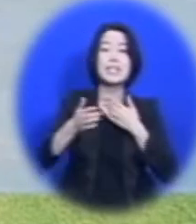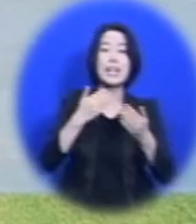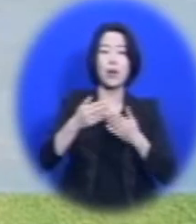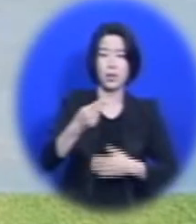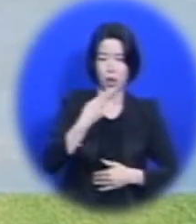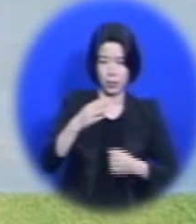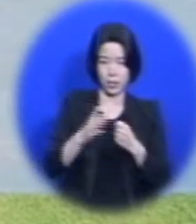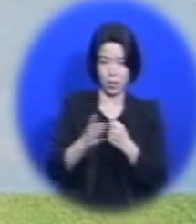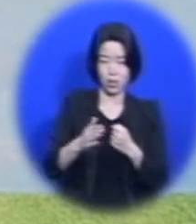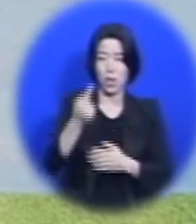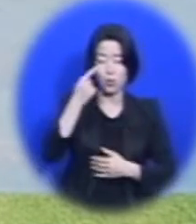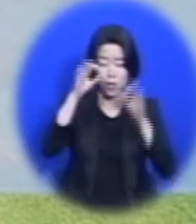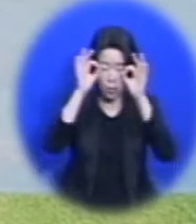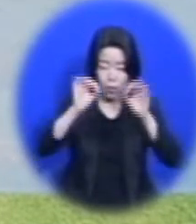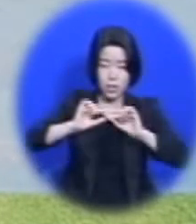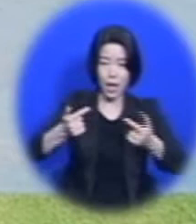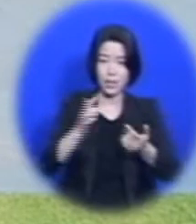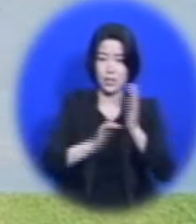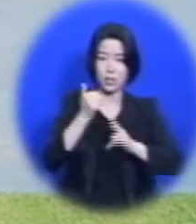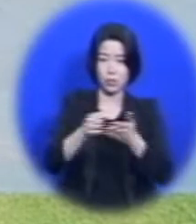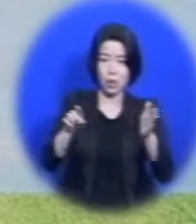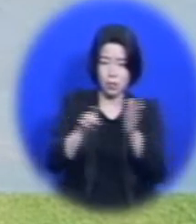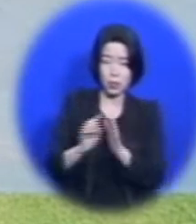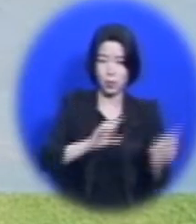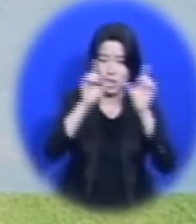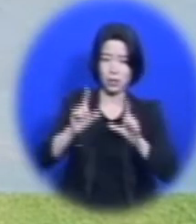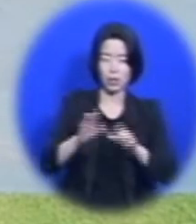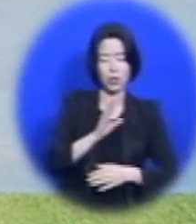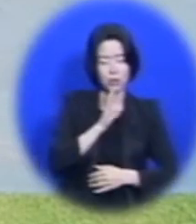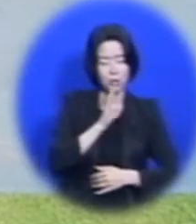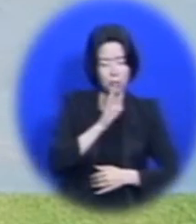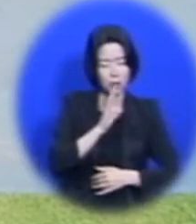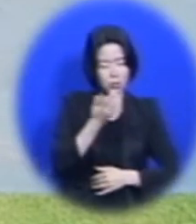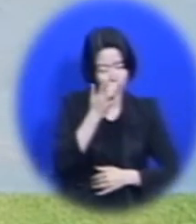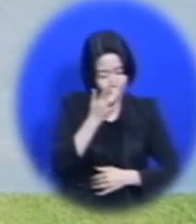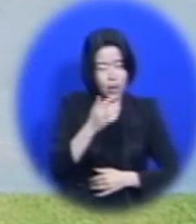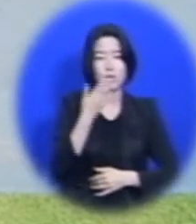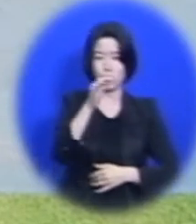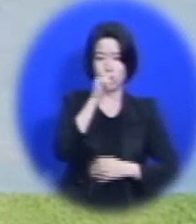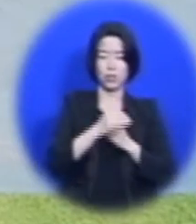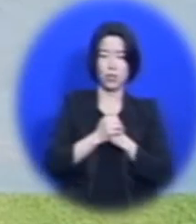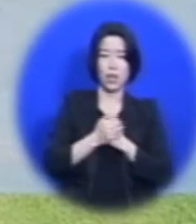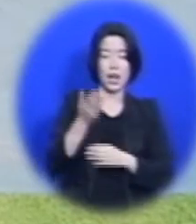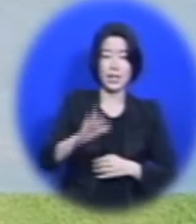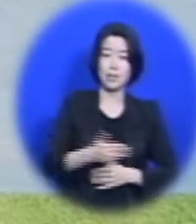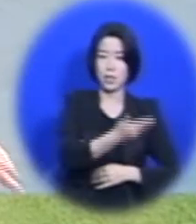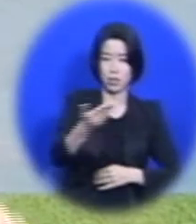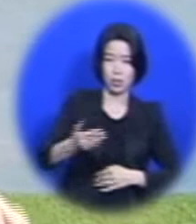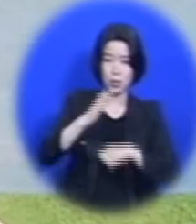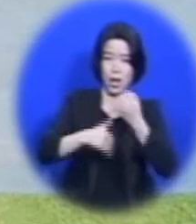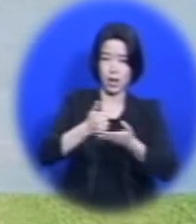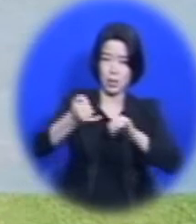없으니까. 눈에 보이지 않는 예수님을 믿고 산다는 게 좀 황당한 이야기처럼도 보입니다. 그러나 여러분,